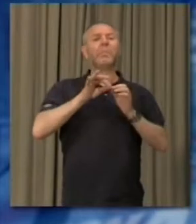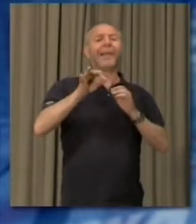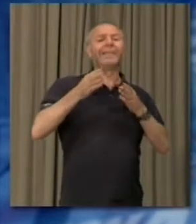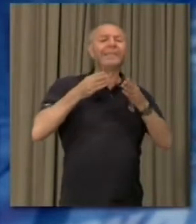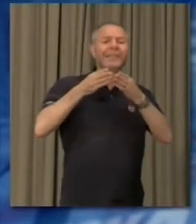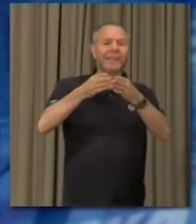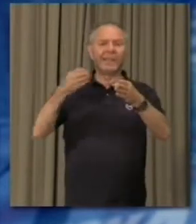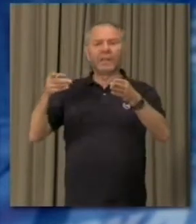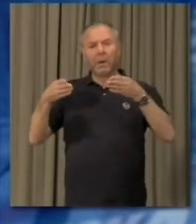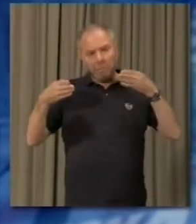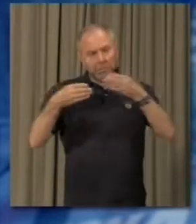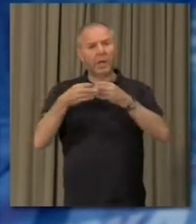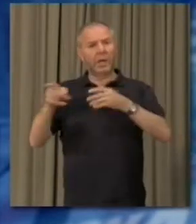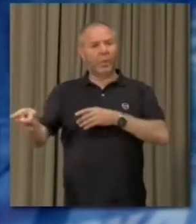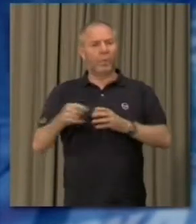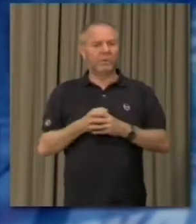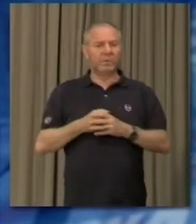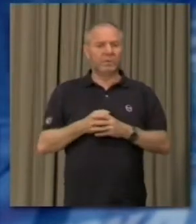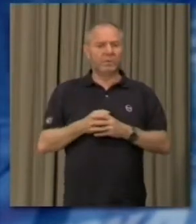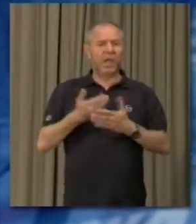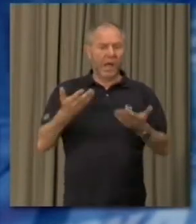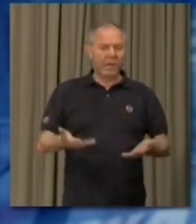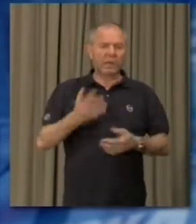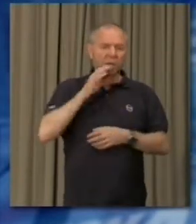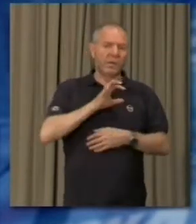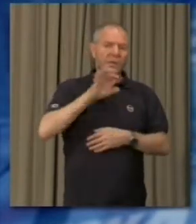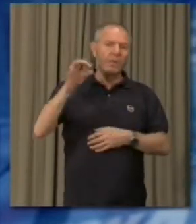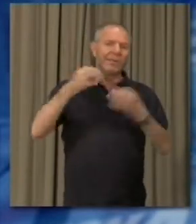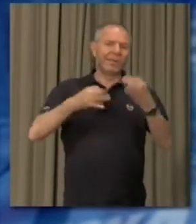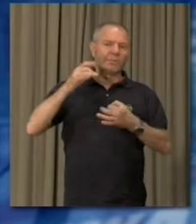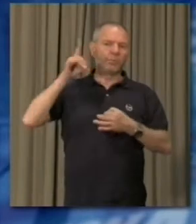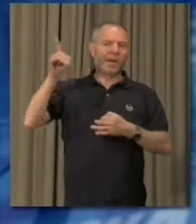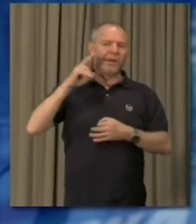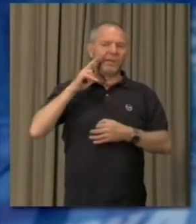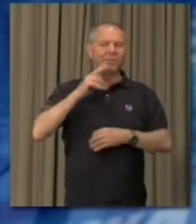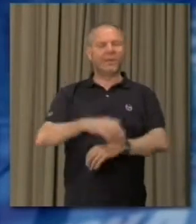piccola. Di conseguenza ha ritrasmesso gli atti alla procura, che potrebbe a breve riaprire il caso.